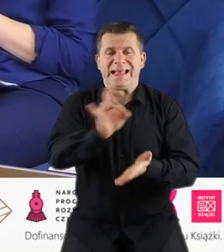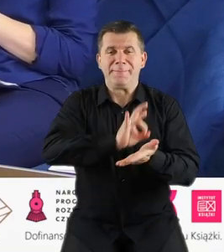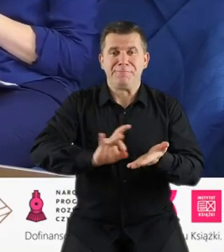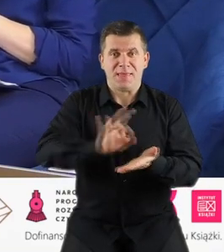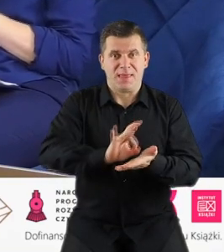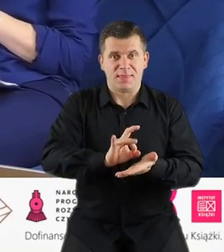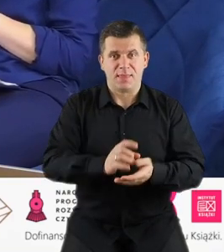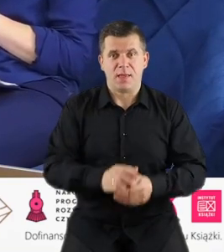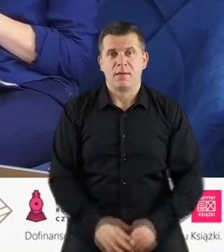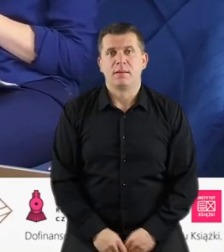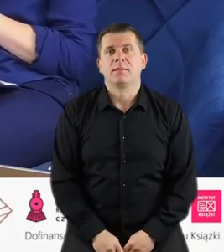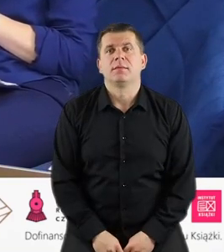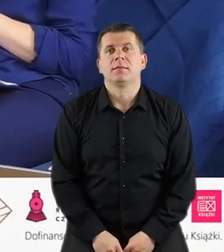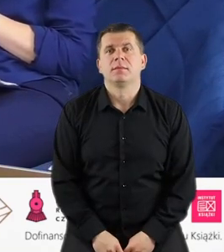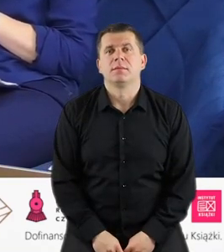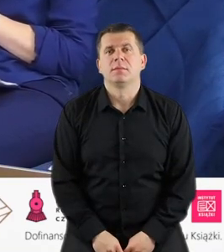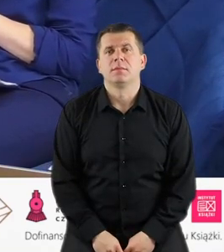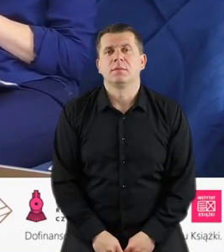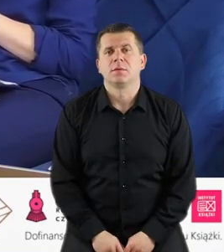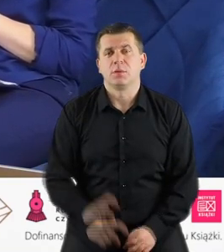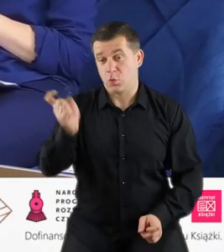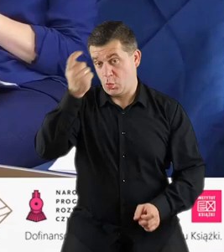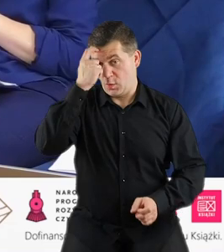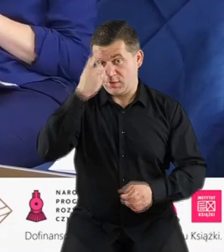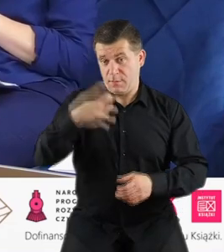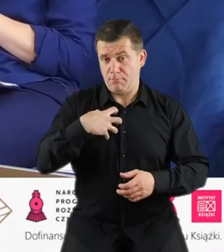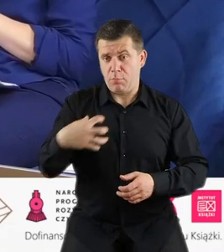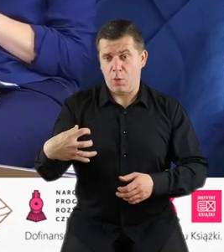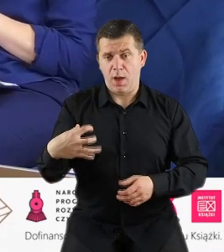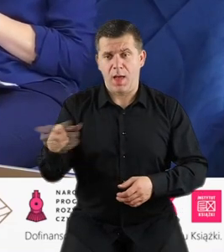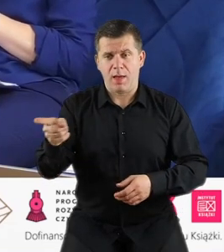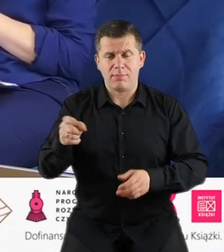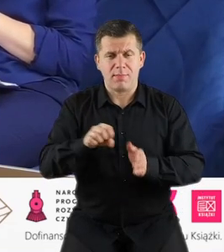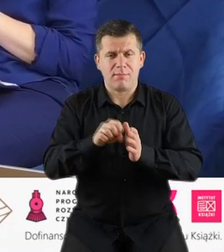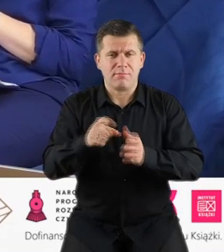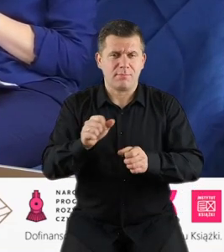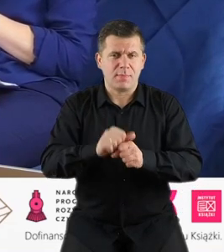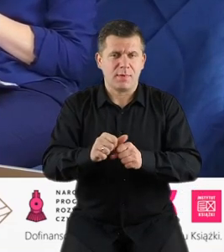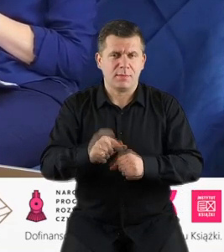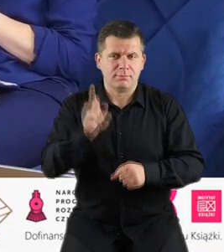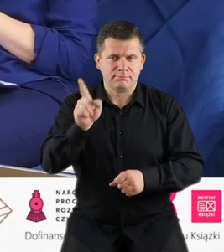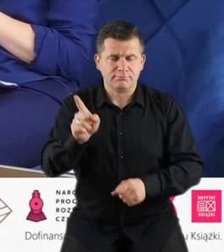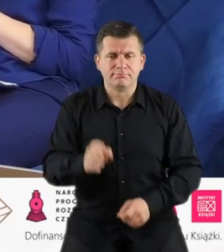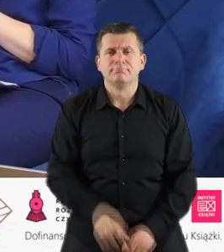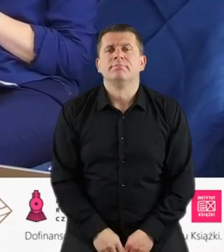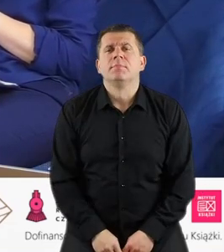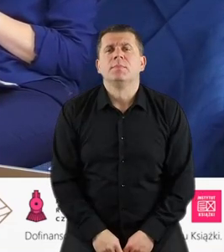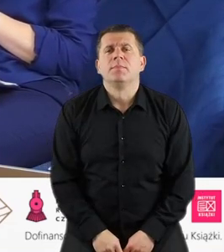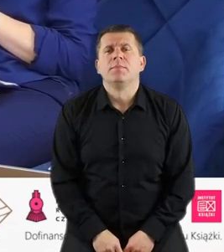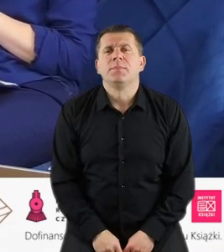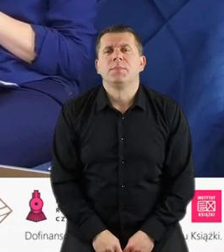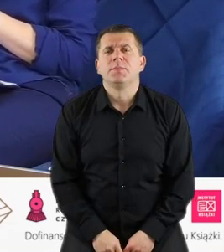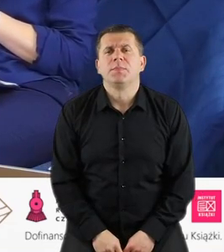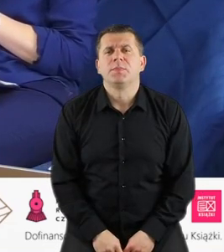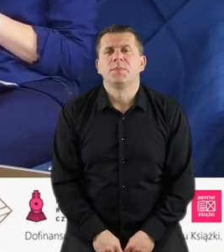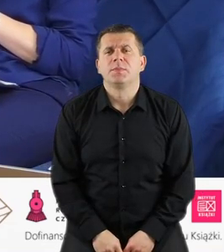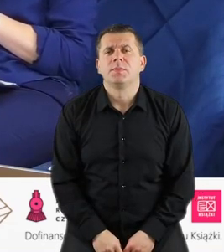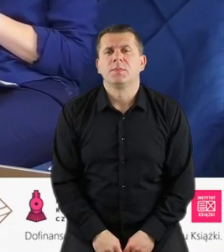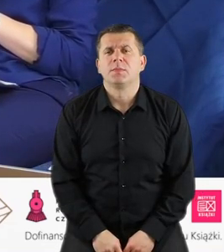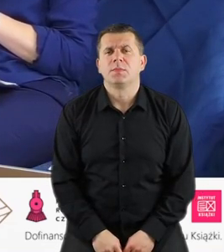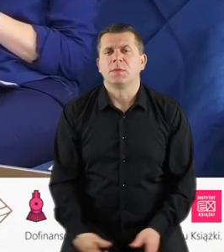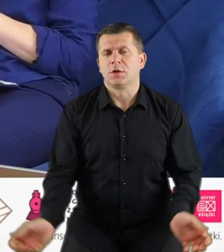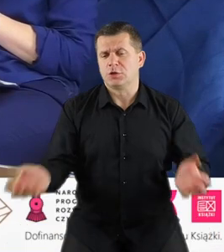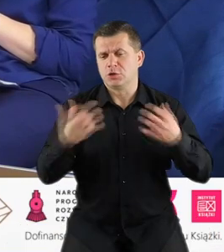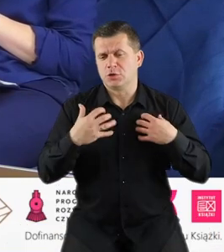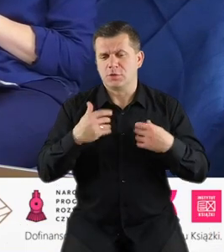gminę, tak? Bohaterem jest, właściwie głównym bohaterem jest Kulawik, natomiast właśnie żyje